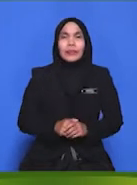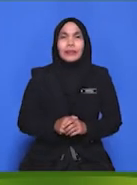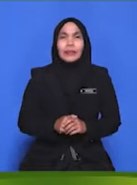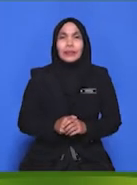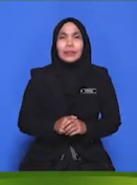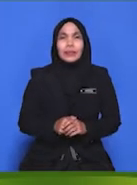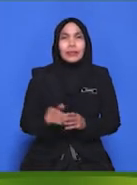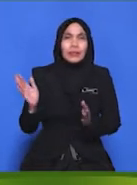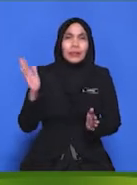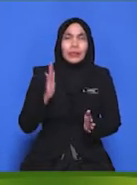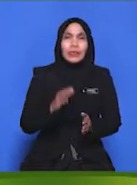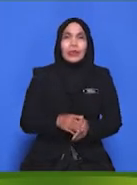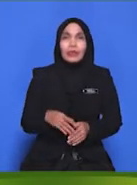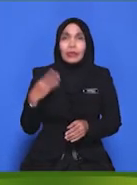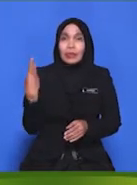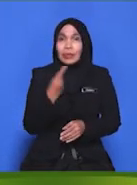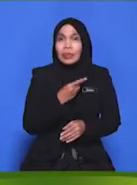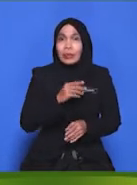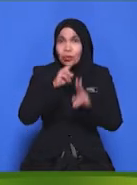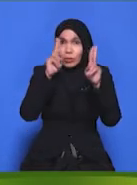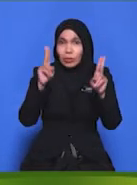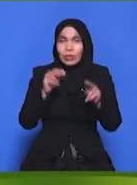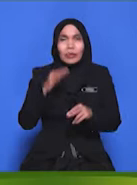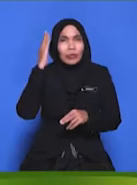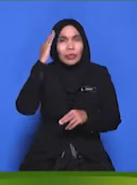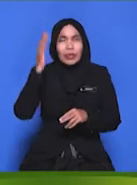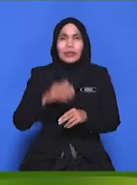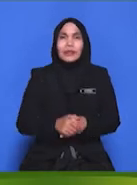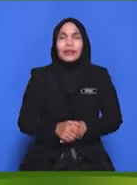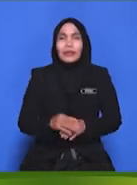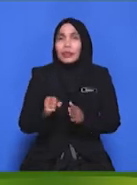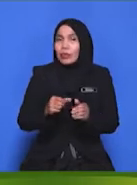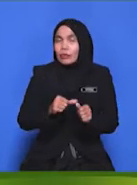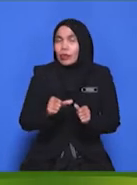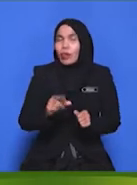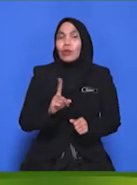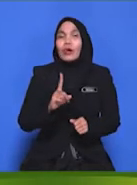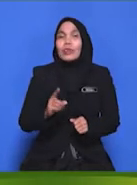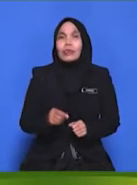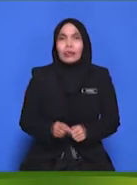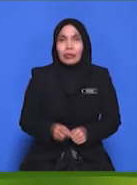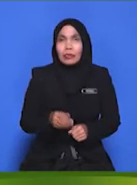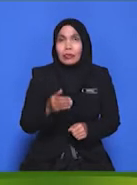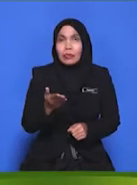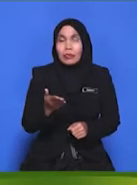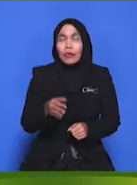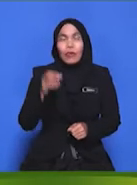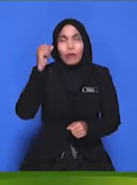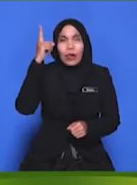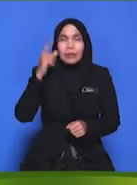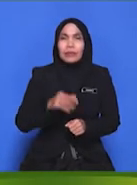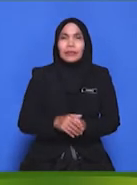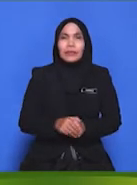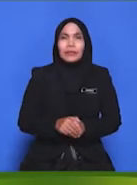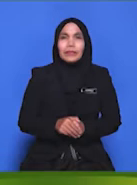tadi, jom kita uji minda kita sejauh manakah kefahaman kamu dalam isi kandungan pembelajaran